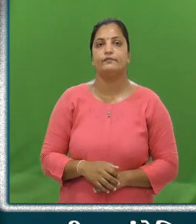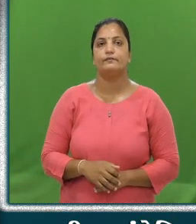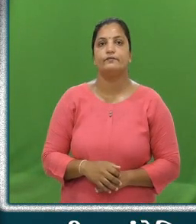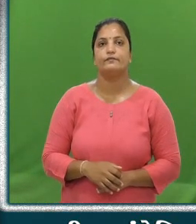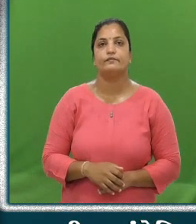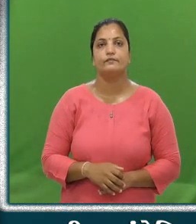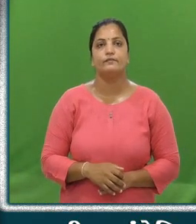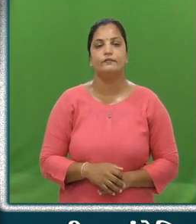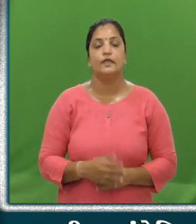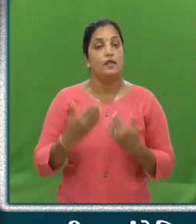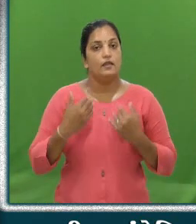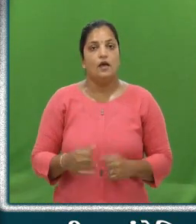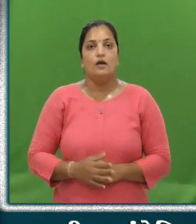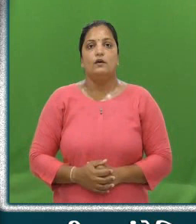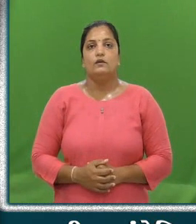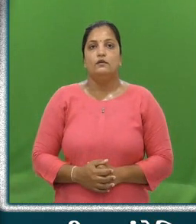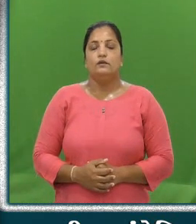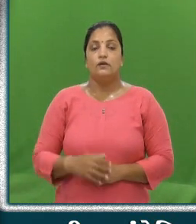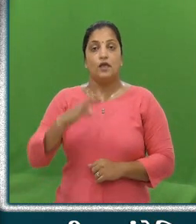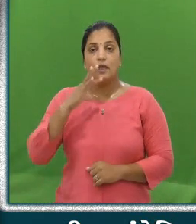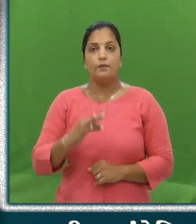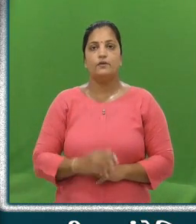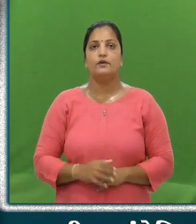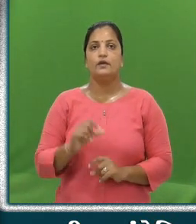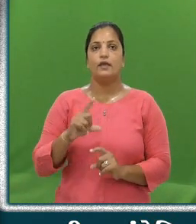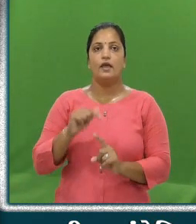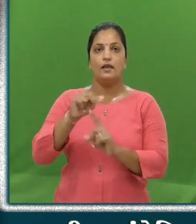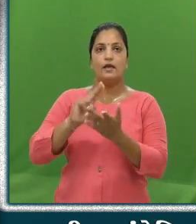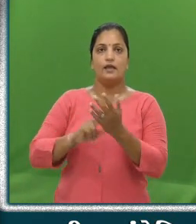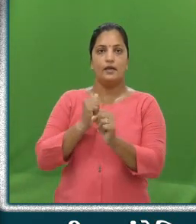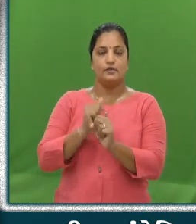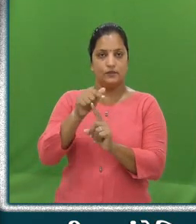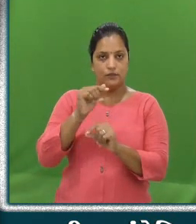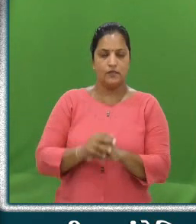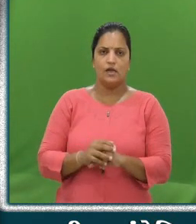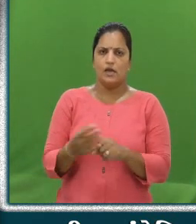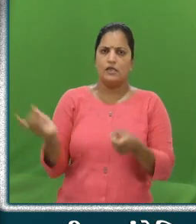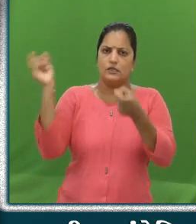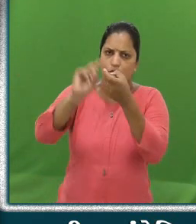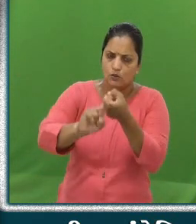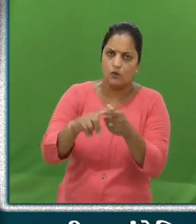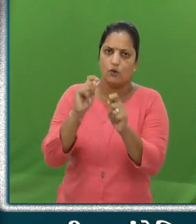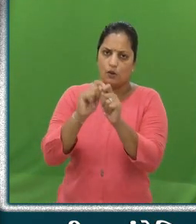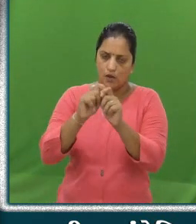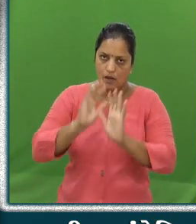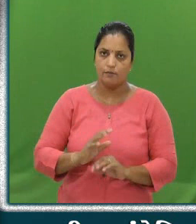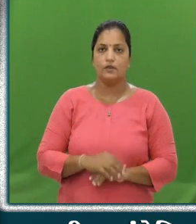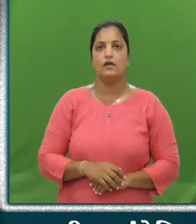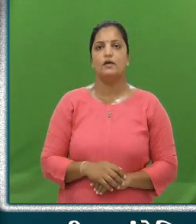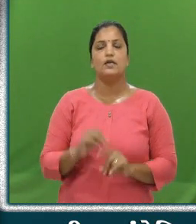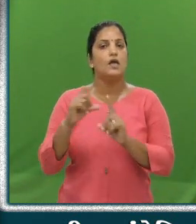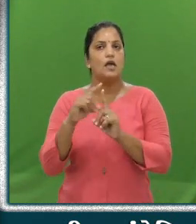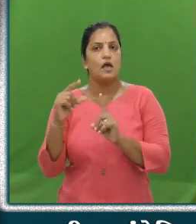છે. હવે યાદ રાખજો કે જે લિંગી પ્રજનનની ઘટના થતી હોય છે તો શું થાય છે